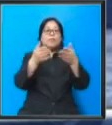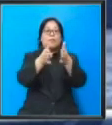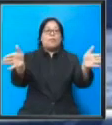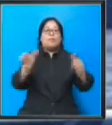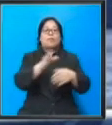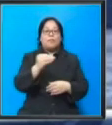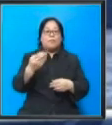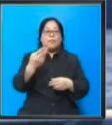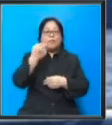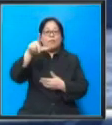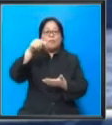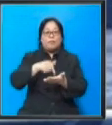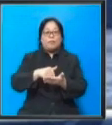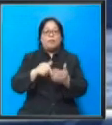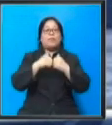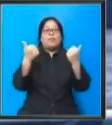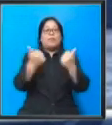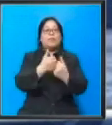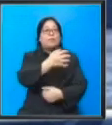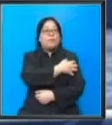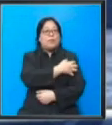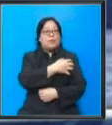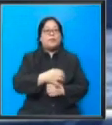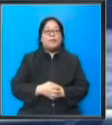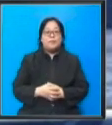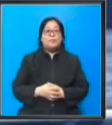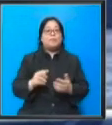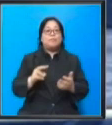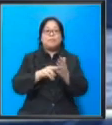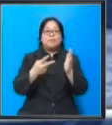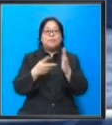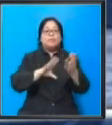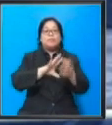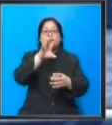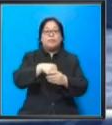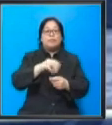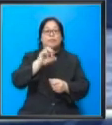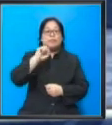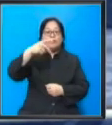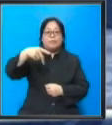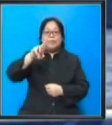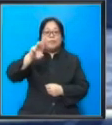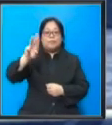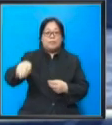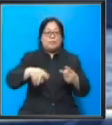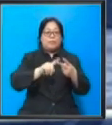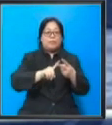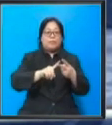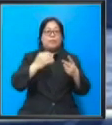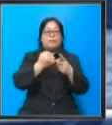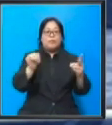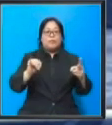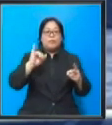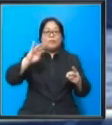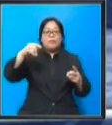dan dalam hari ini Regency pengakuan sayang dimasukkan merangkumi sprm jabatan imigresen